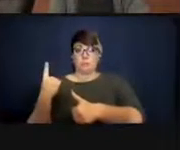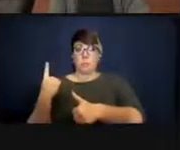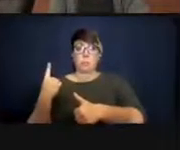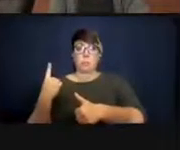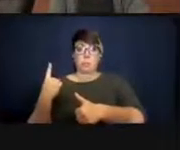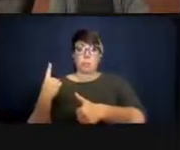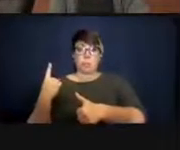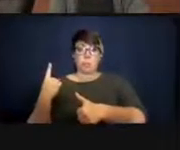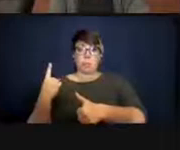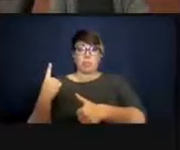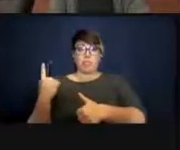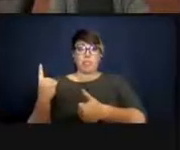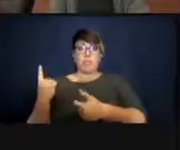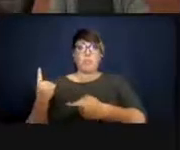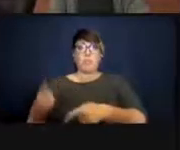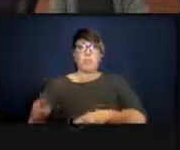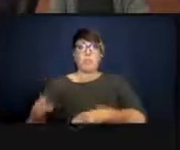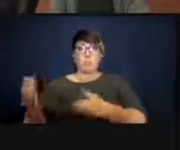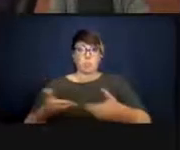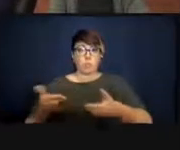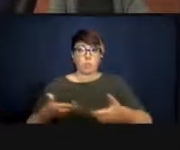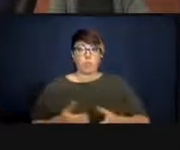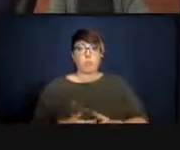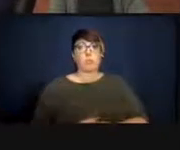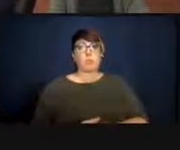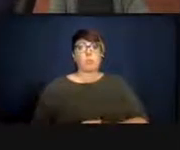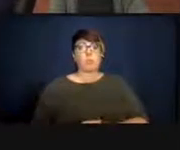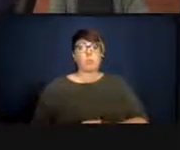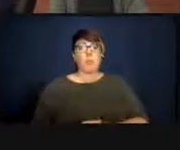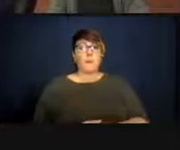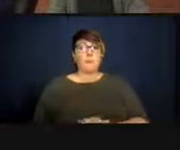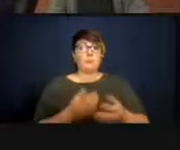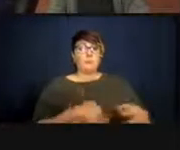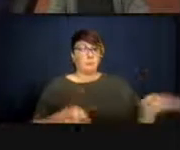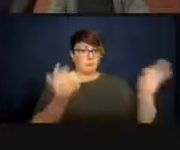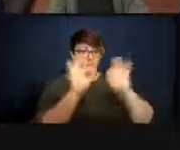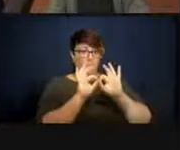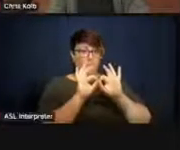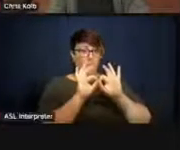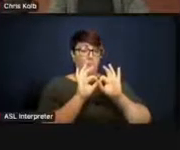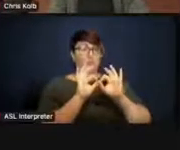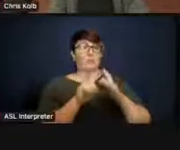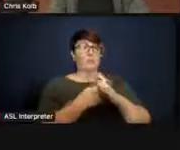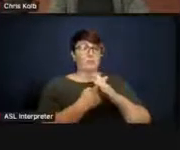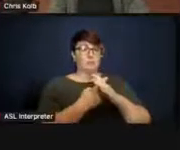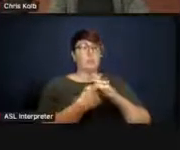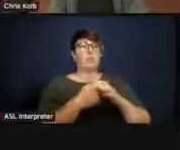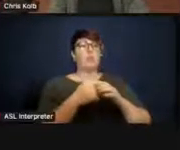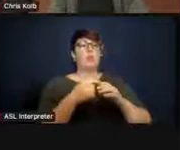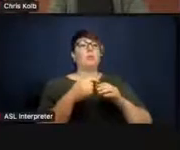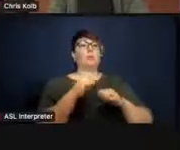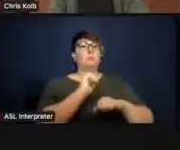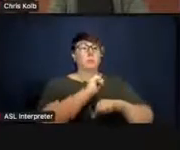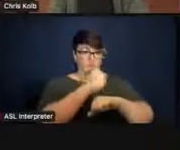ni lazima tutume barua kwa shule kabla hatujaendelea. Kwa hivyo ni muhimu